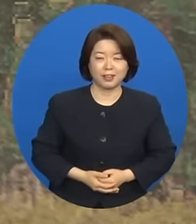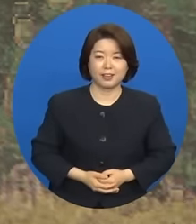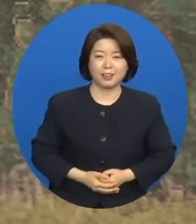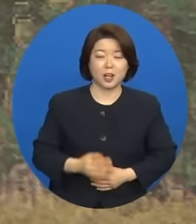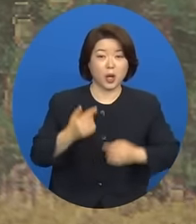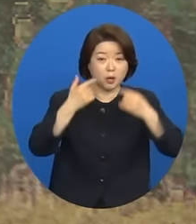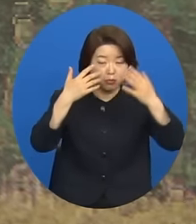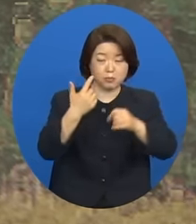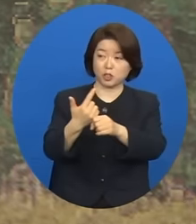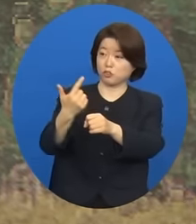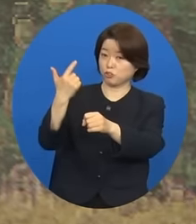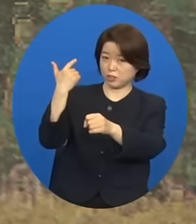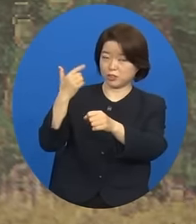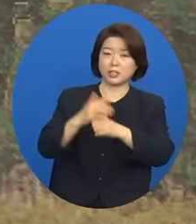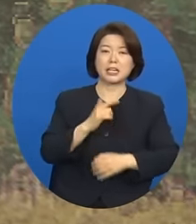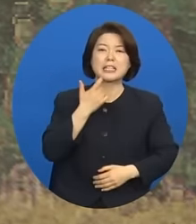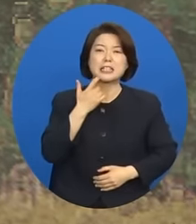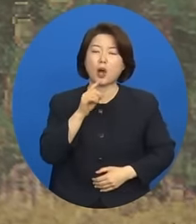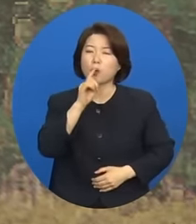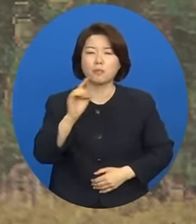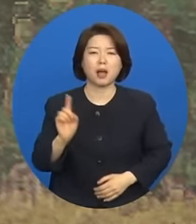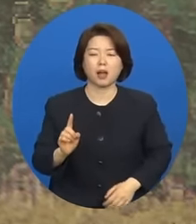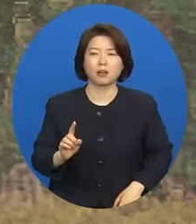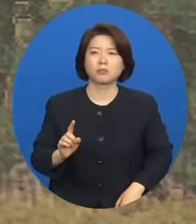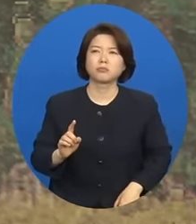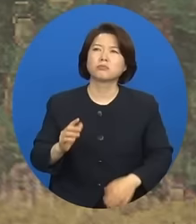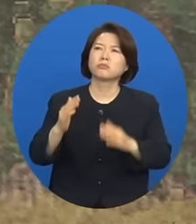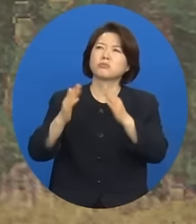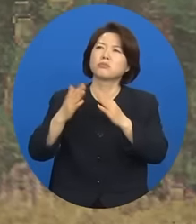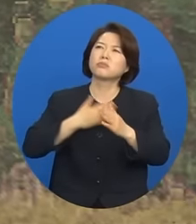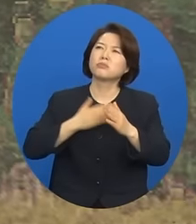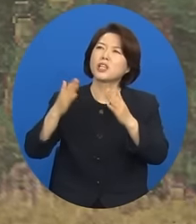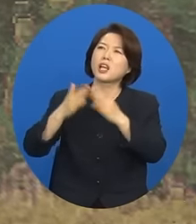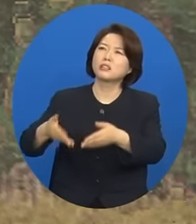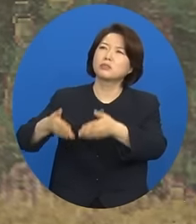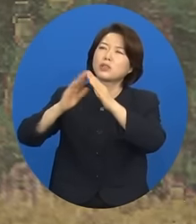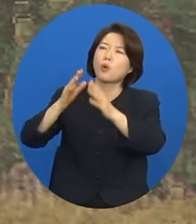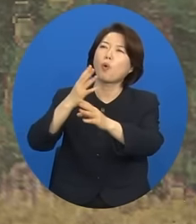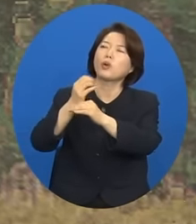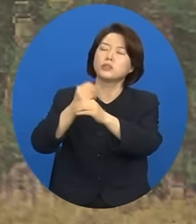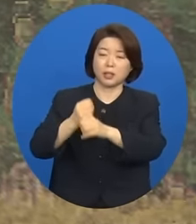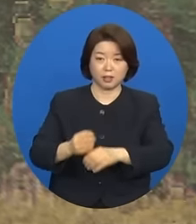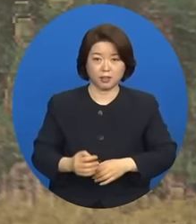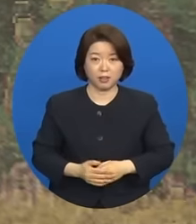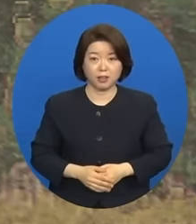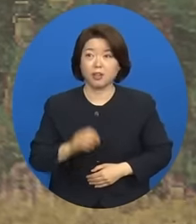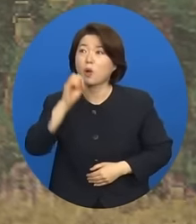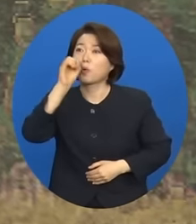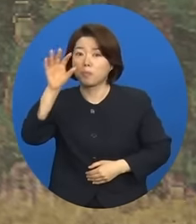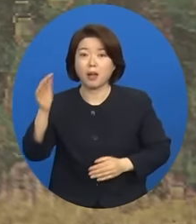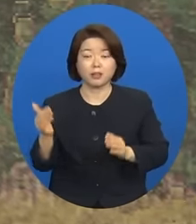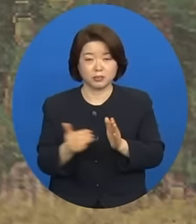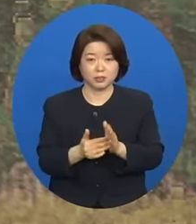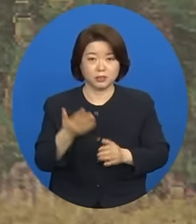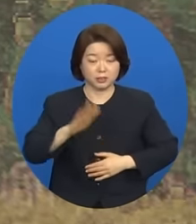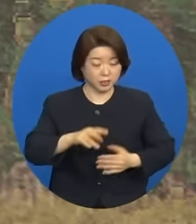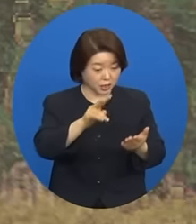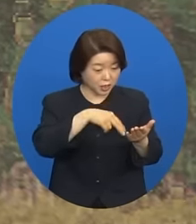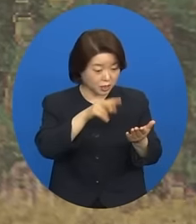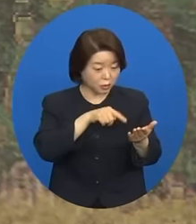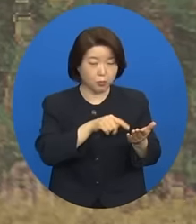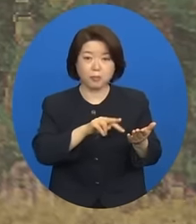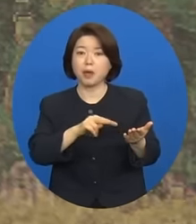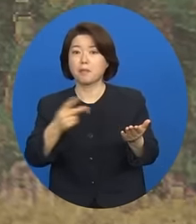6년 전에 야곱이 뭐라고 했습니까? 아 언제 내 집을 세우니까 내 집이라고 했잖아요. 근데 읽어보세요. 이제